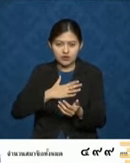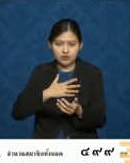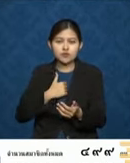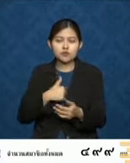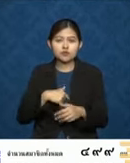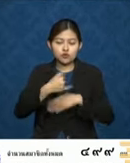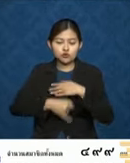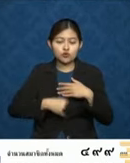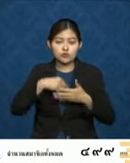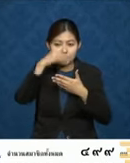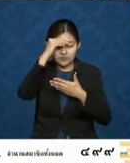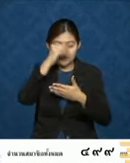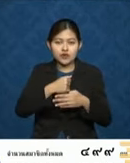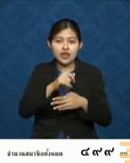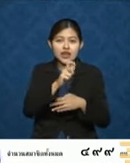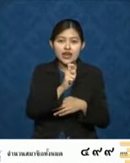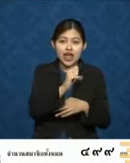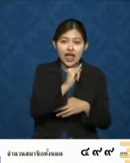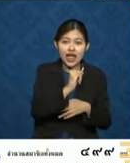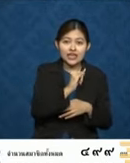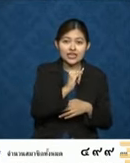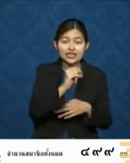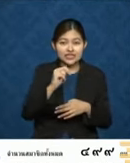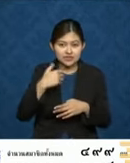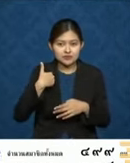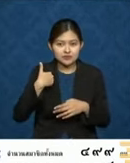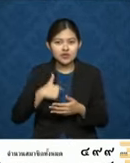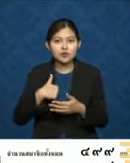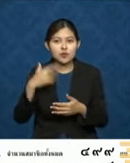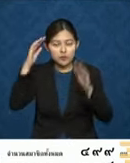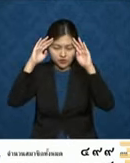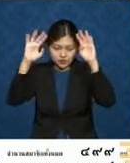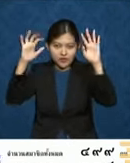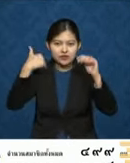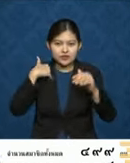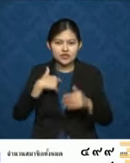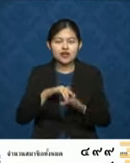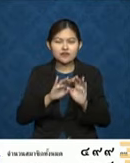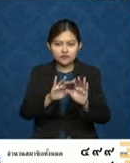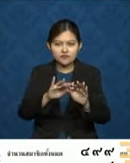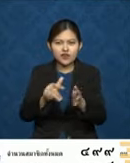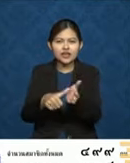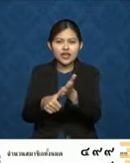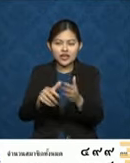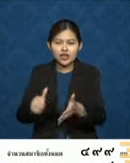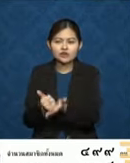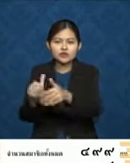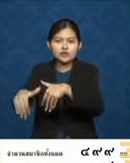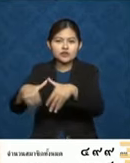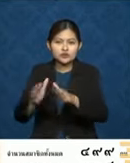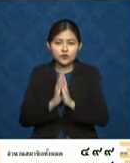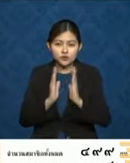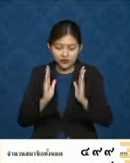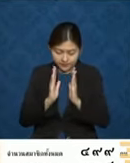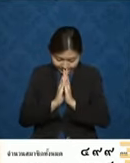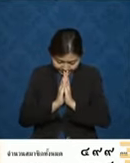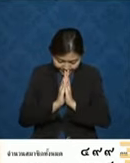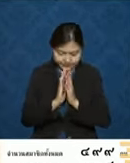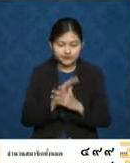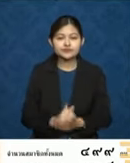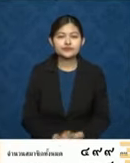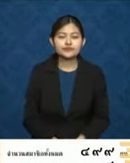ไอทีมาผมช่วยได้เยอะเลยนะครับตรงนี้อยากให้เอ่อจัดการให้เรียบร้อยด้วยนะครับท่านประธานขอบคุณมากครับสวัสดีครับขอบคุณครับ